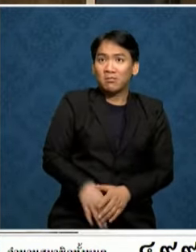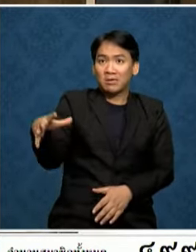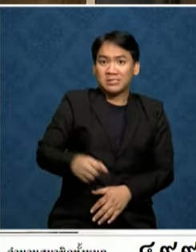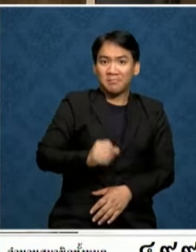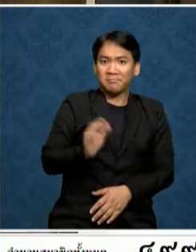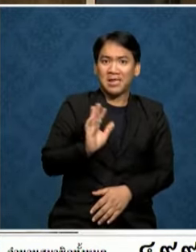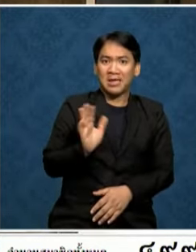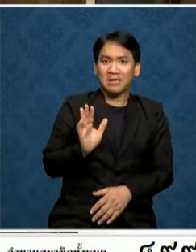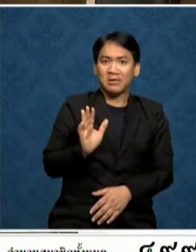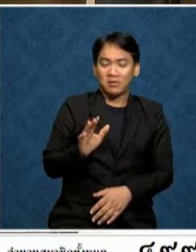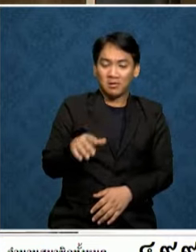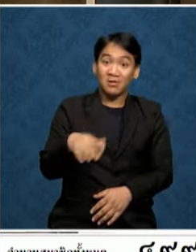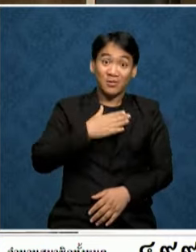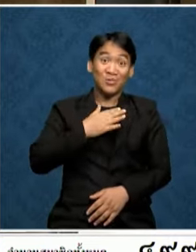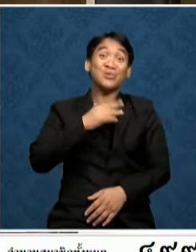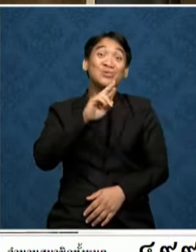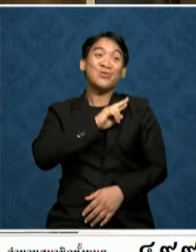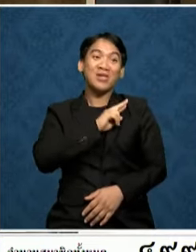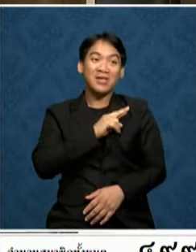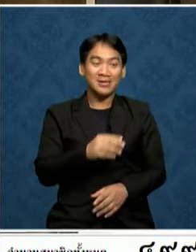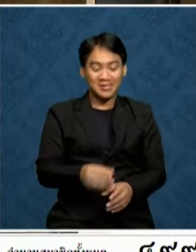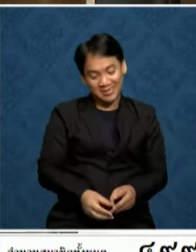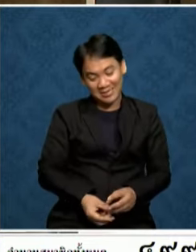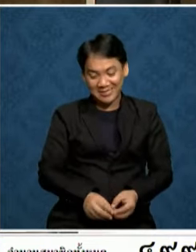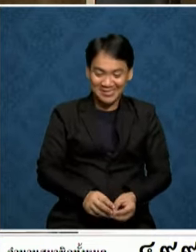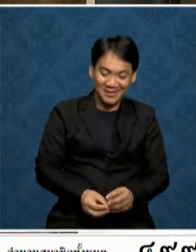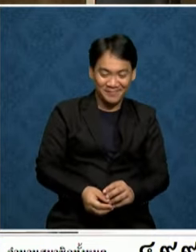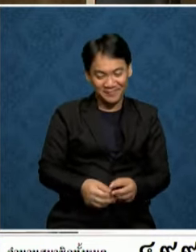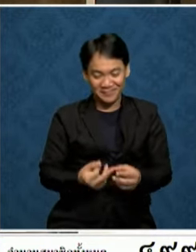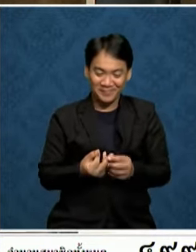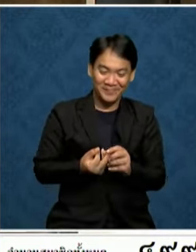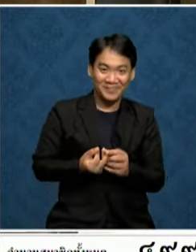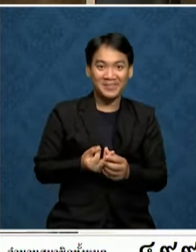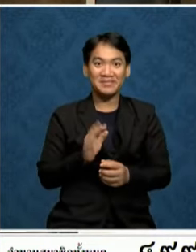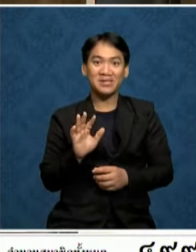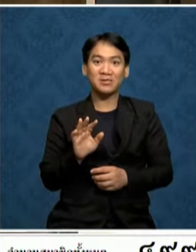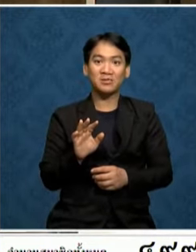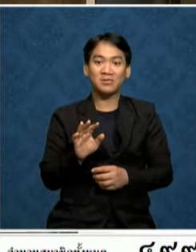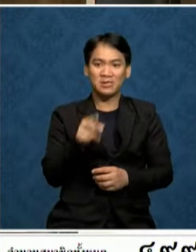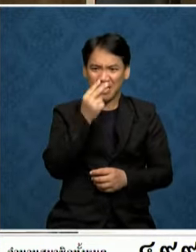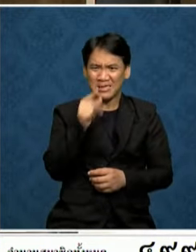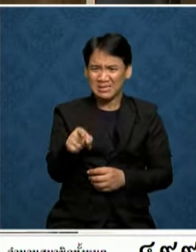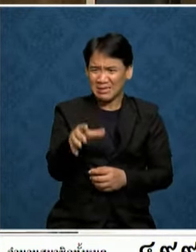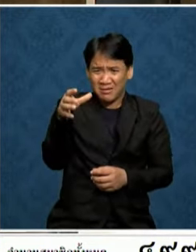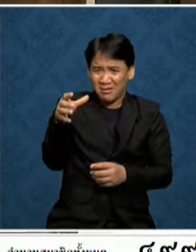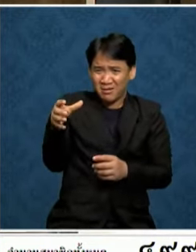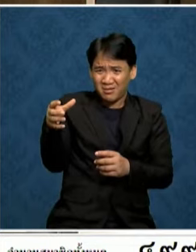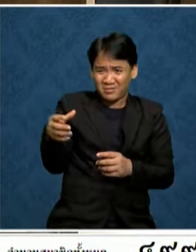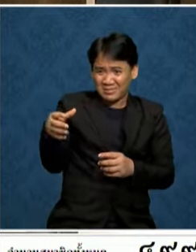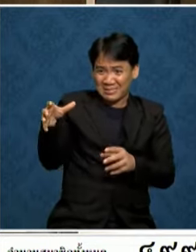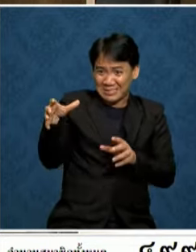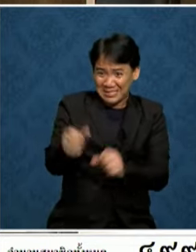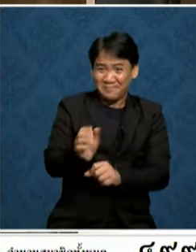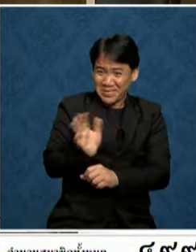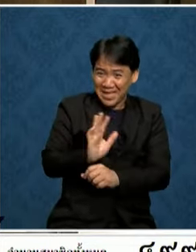และเราอย่าจับเล่นคนสมัยก่อนถ้าเด็กจับเอาไว้ประเภทเล่นก็จะบอกว่าอะไรคะทะลึ่งลามกอย่าไปจับนี่มี